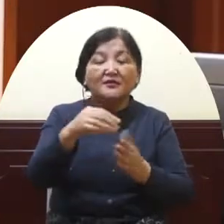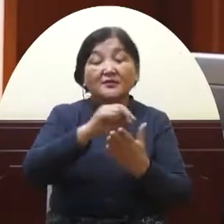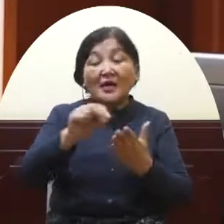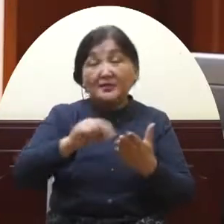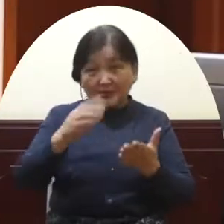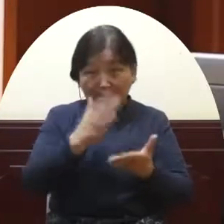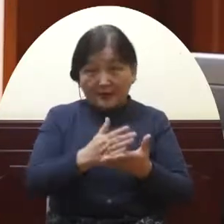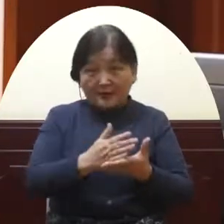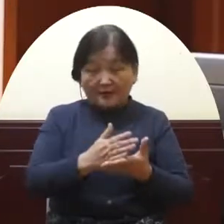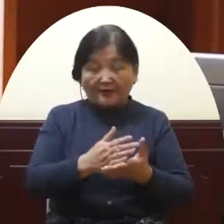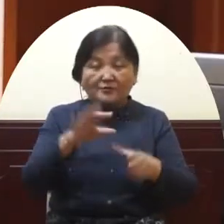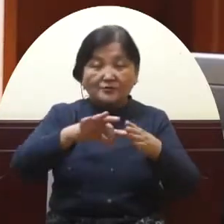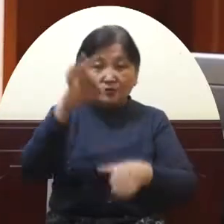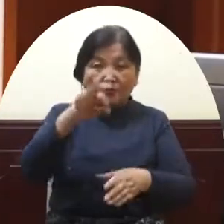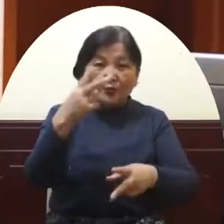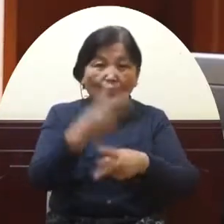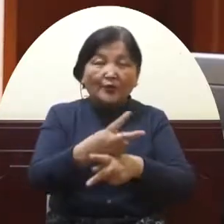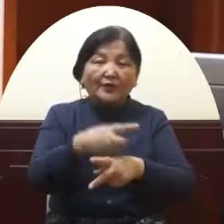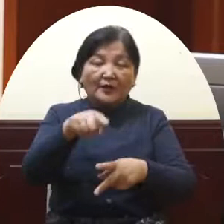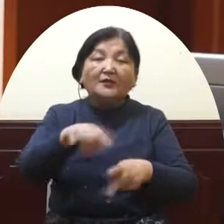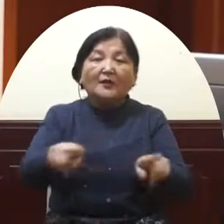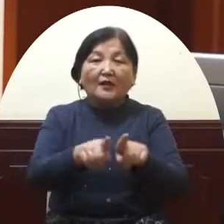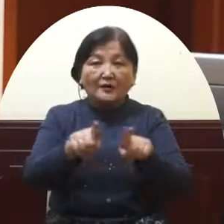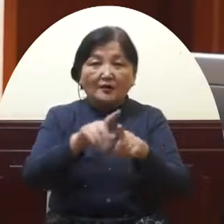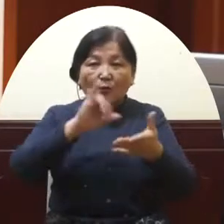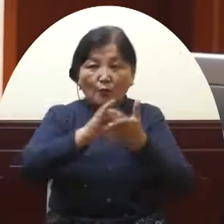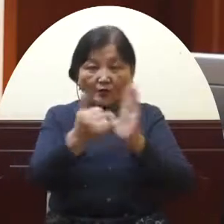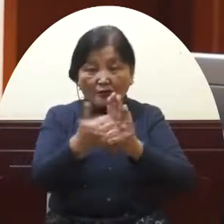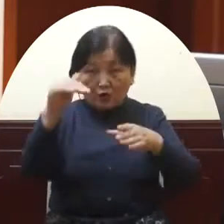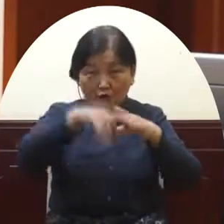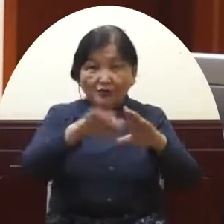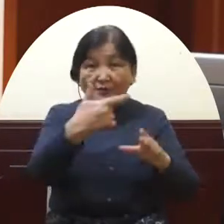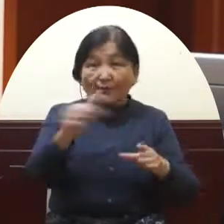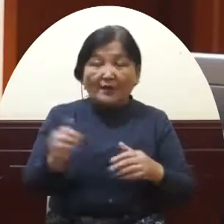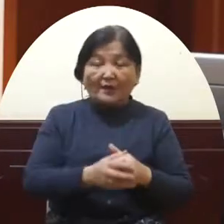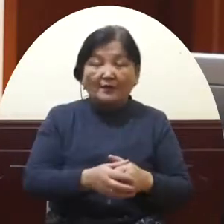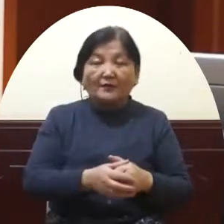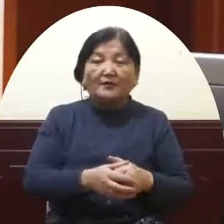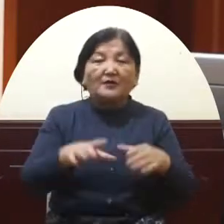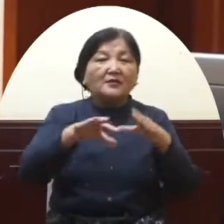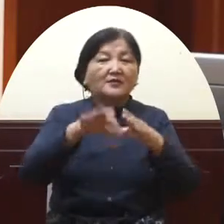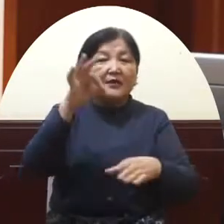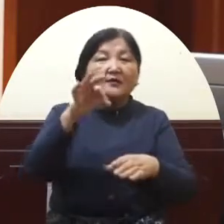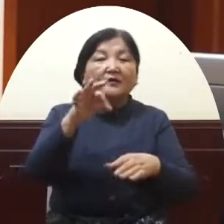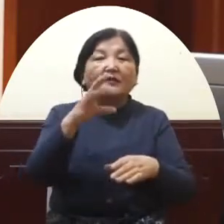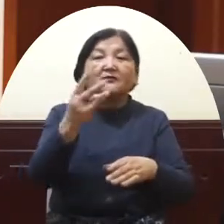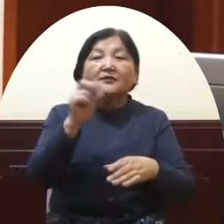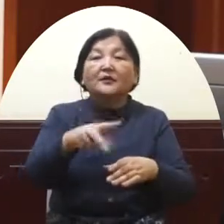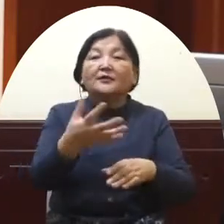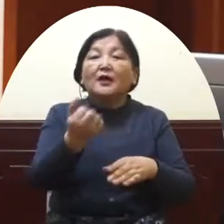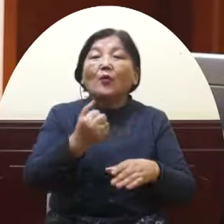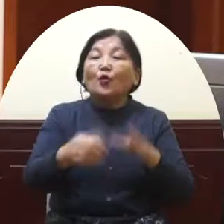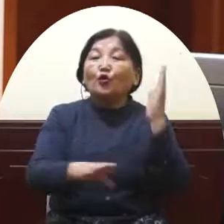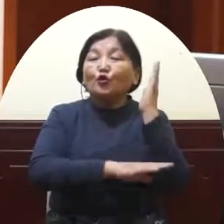За сонгуулийн хуулинд мөн яг энэ утгаар бол орж ирсэн. Тэгвэл бүр тодорхой сонгол авах өдрөөс өдөр